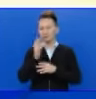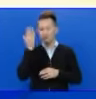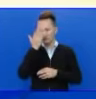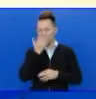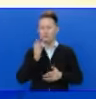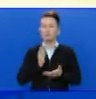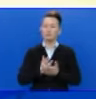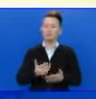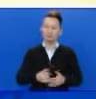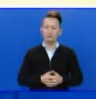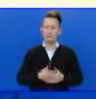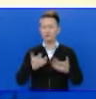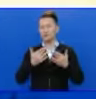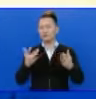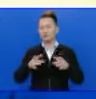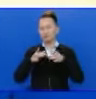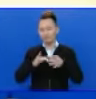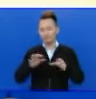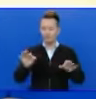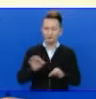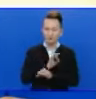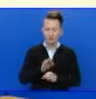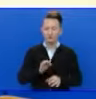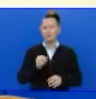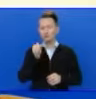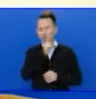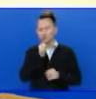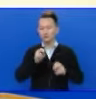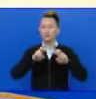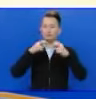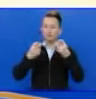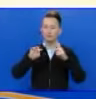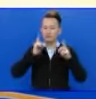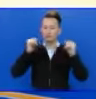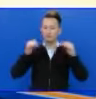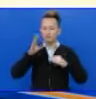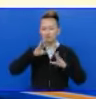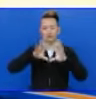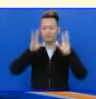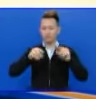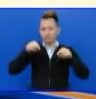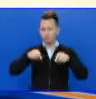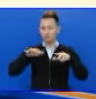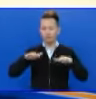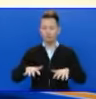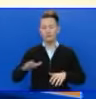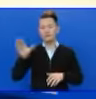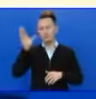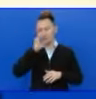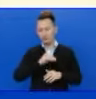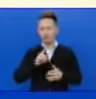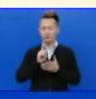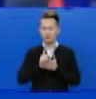кино көру, әртүрлі дискуссиялар, дөңгелек үстелдер өтті, осының барлығы да осы ғимараттың ішінде болуын